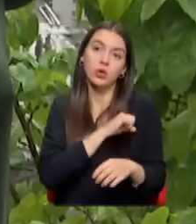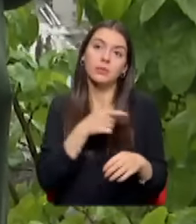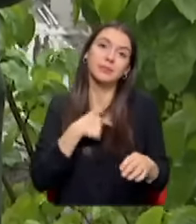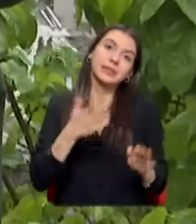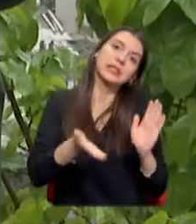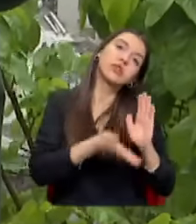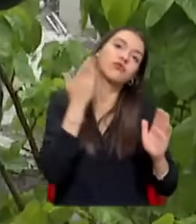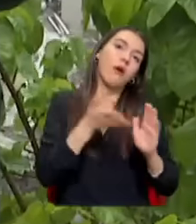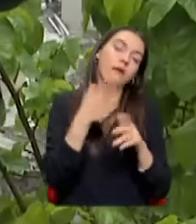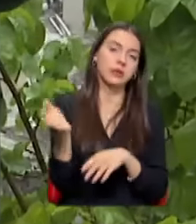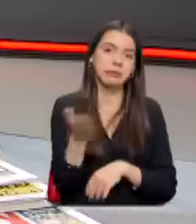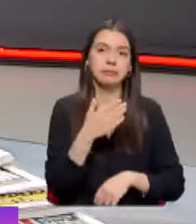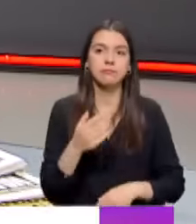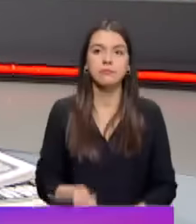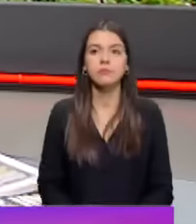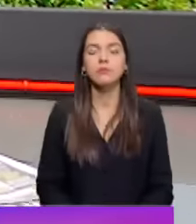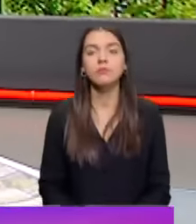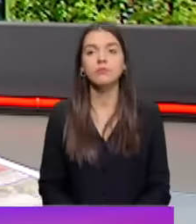biz de çıkardılar.